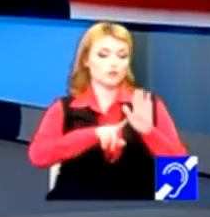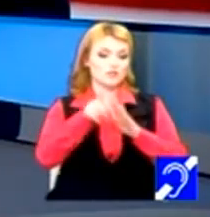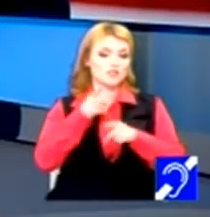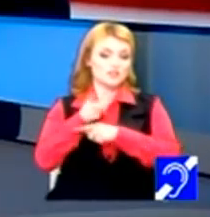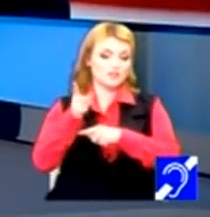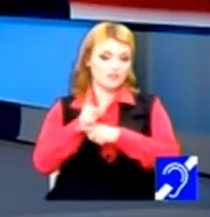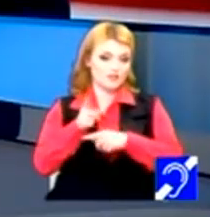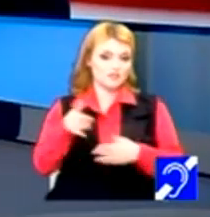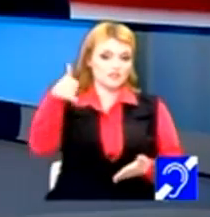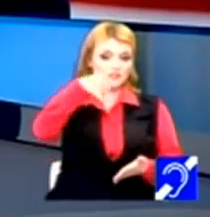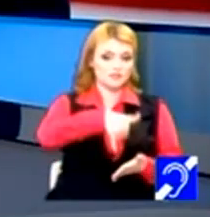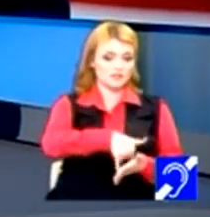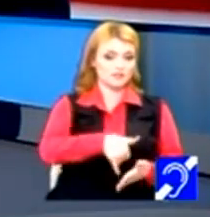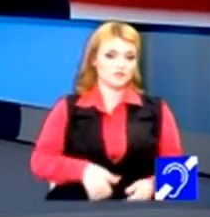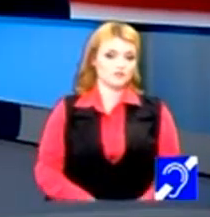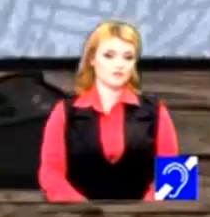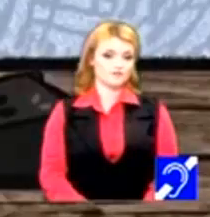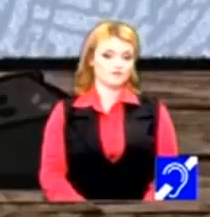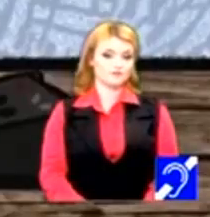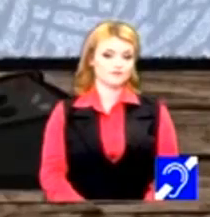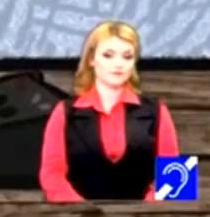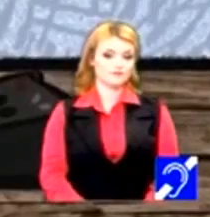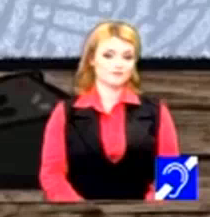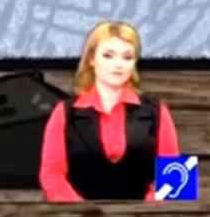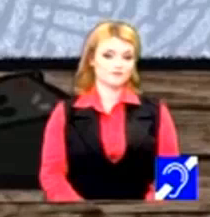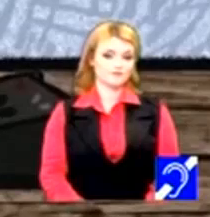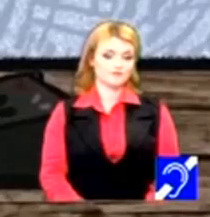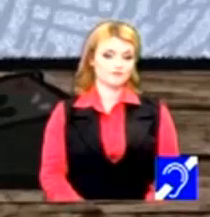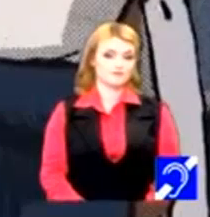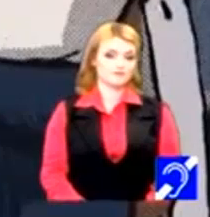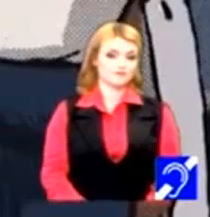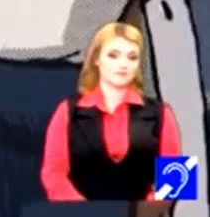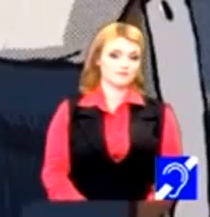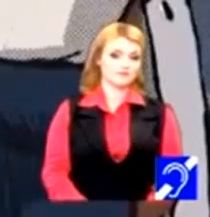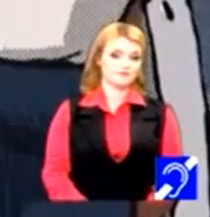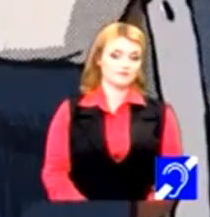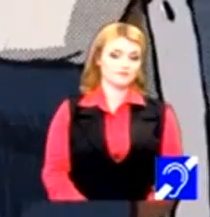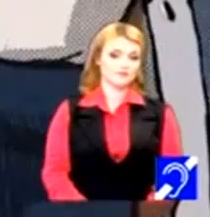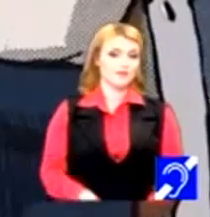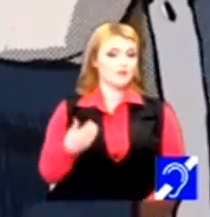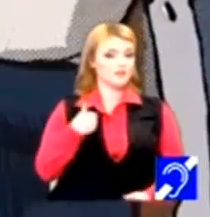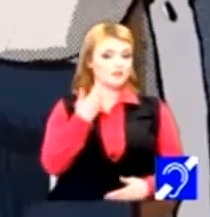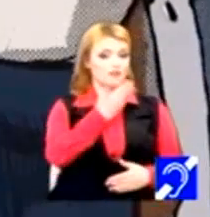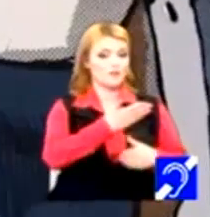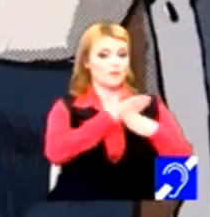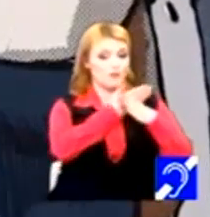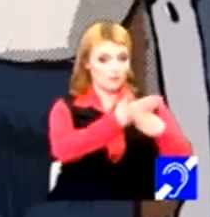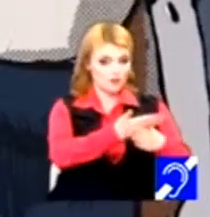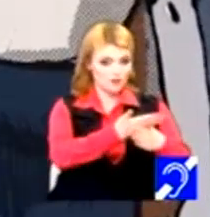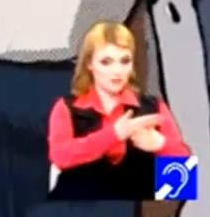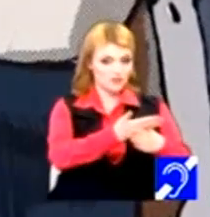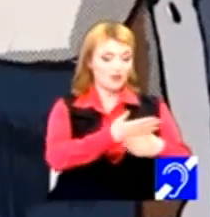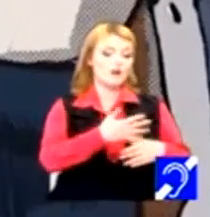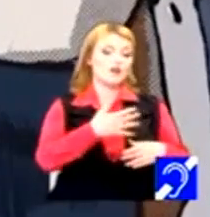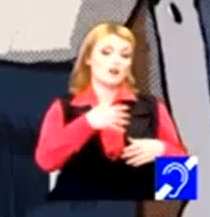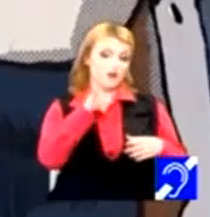regulă și a închis telefonul. We would like to help you in your campaign